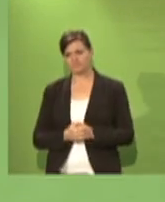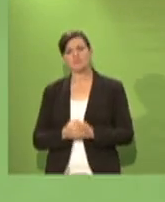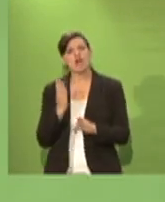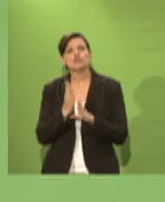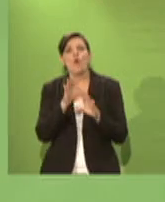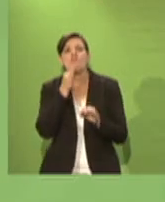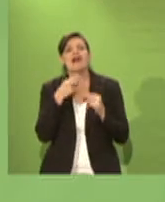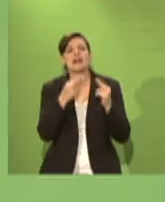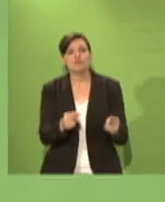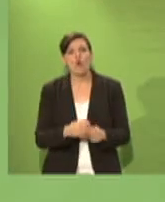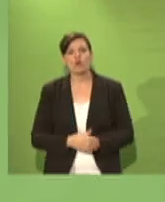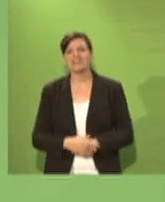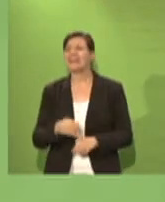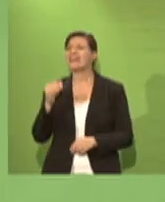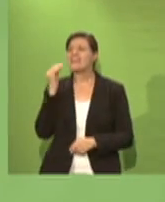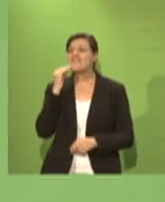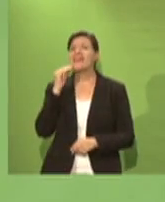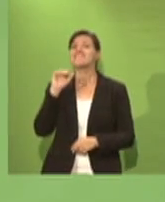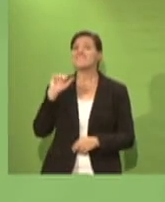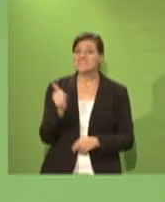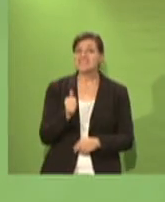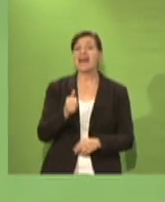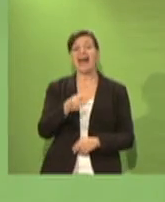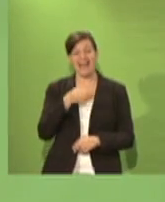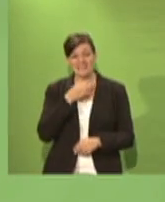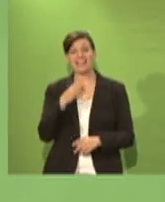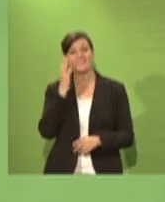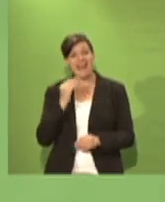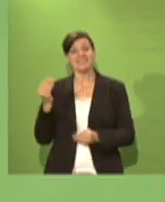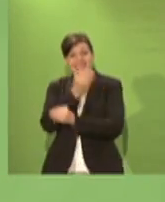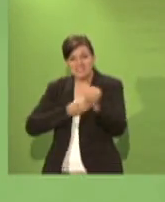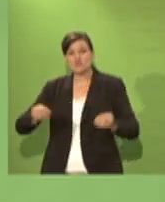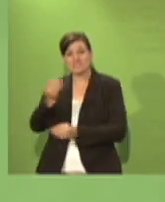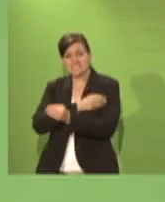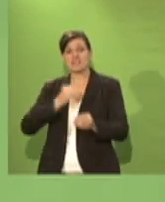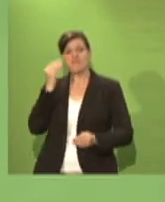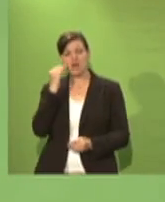beantwortet, wann wird sie denn wieder aufgerufen, die große Anfrage? Wann diskutieren wir die denn endlich mal im Ausschuss?